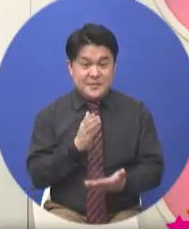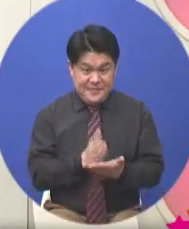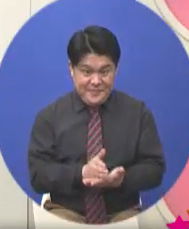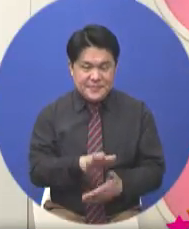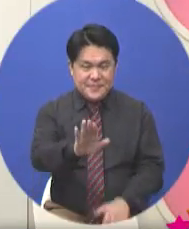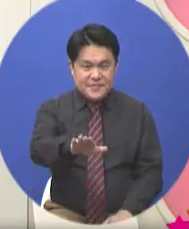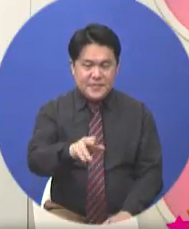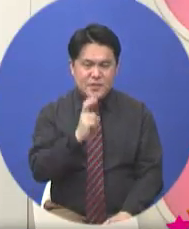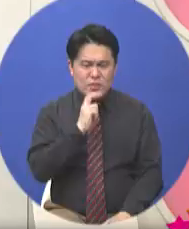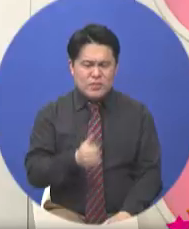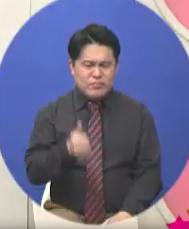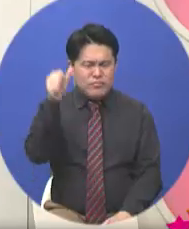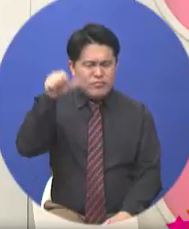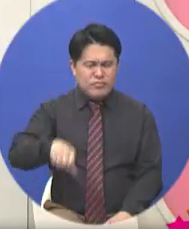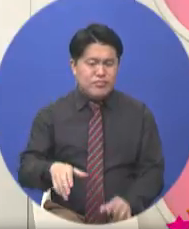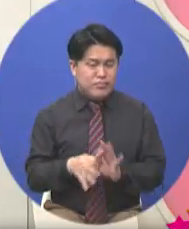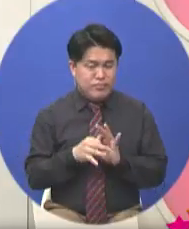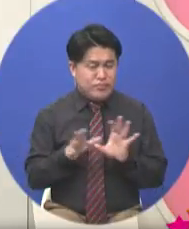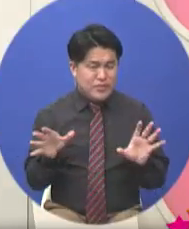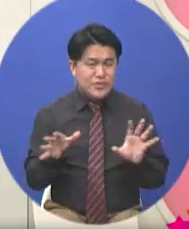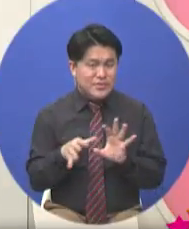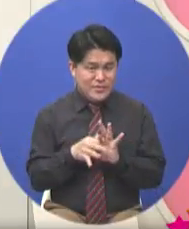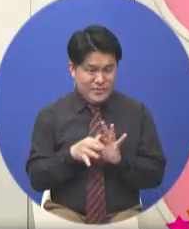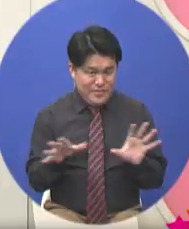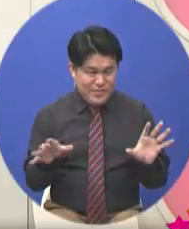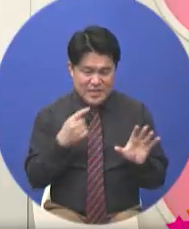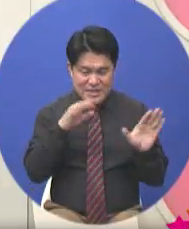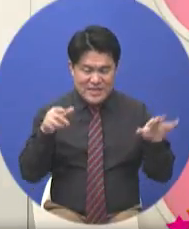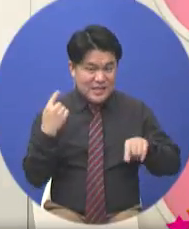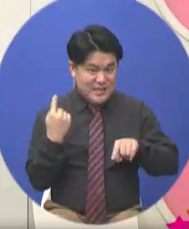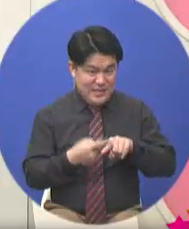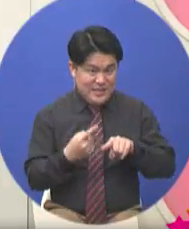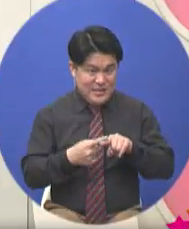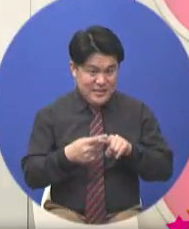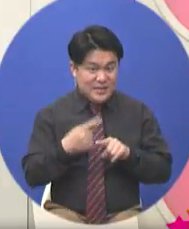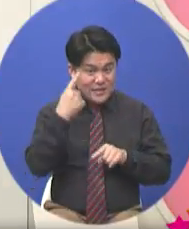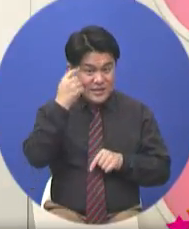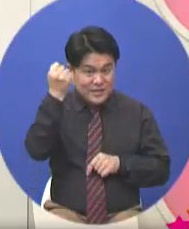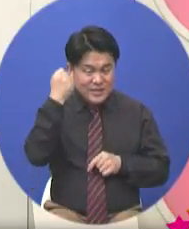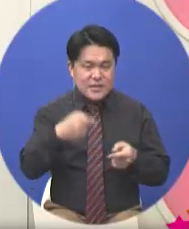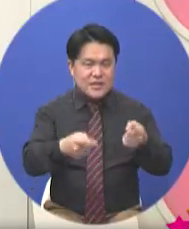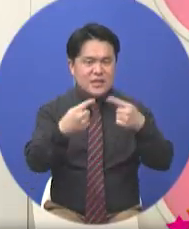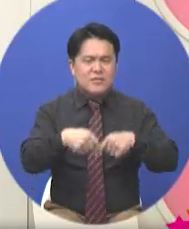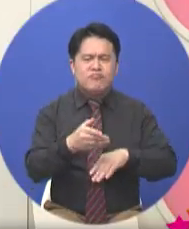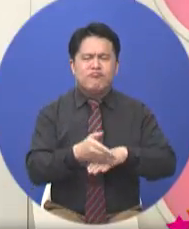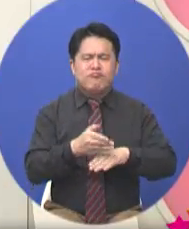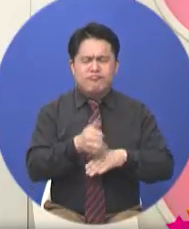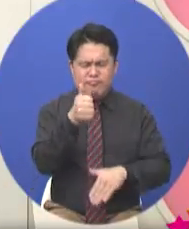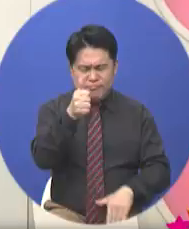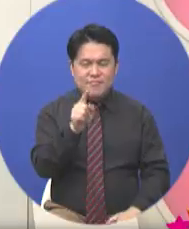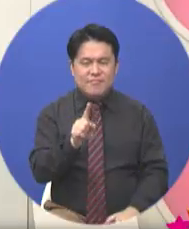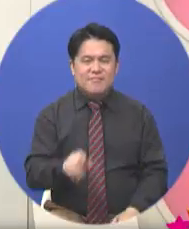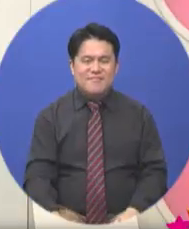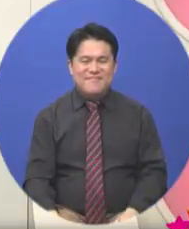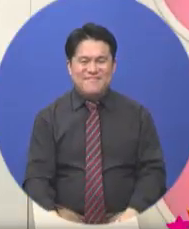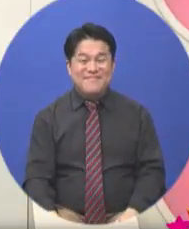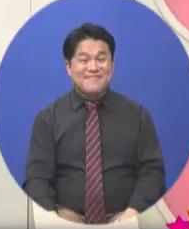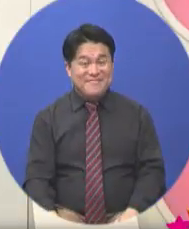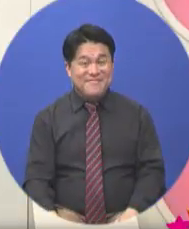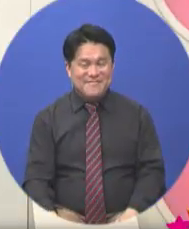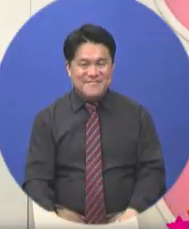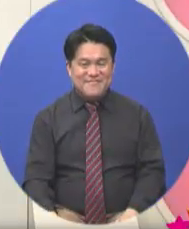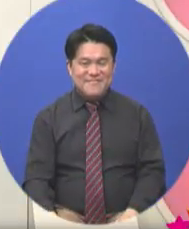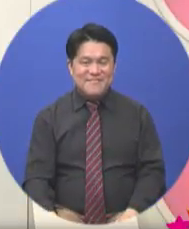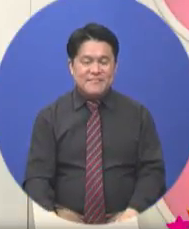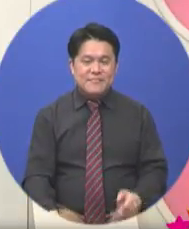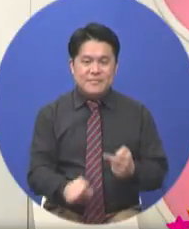저희는 잘하고 못하고 그럼, 하나도 그럼. 안 중요해요. 이 천사 같은 마음으로 함께 해주신 그 고마움이 네. 우선이죠. 네.